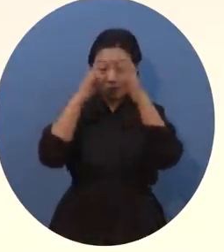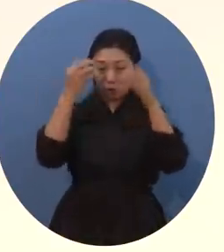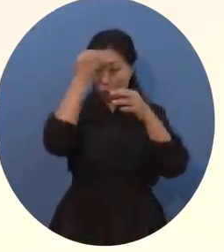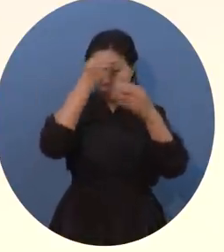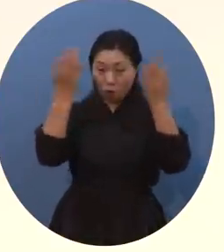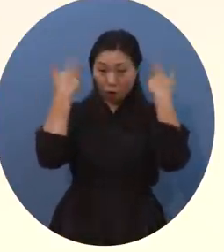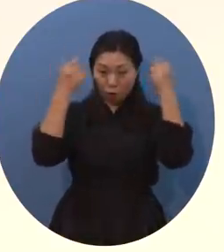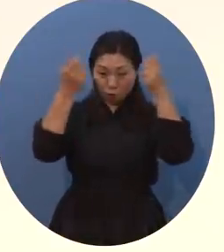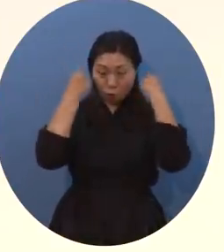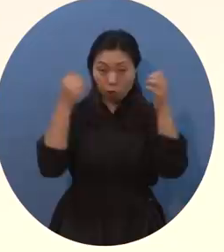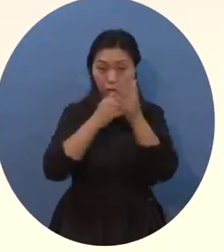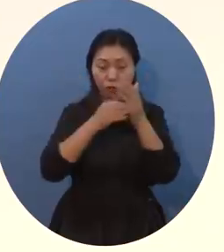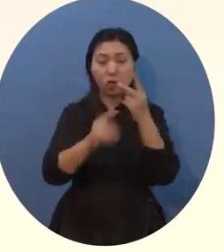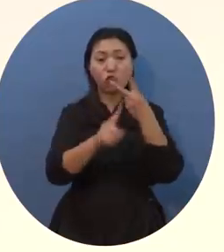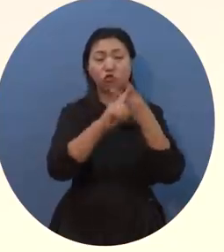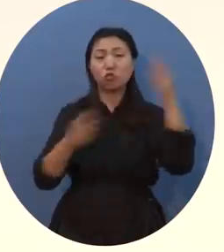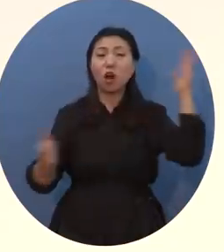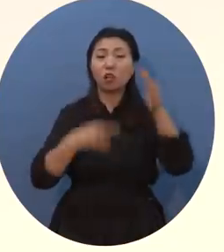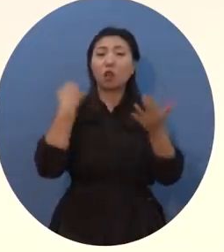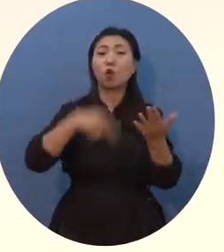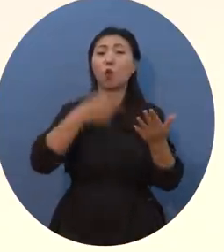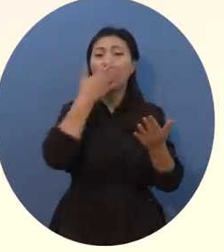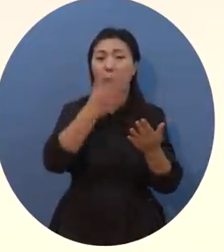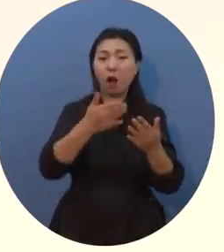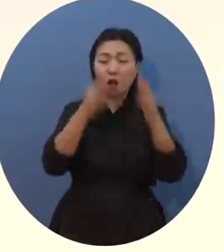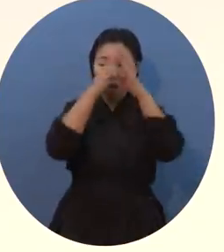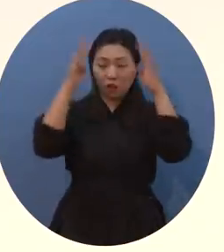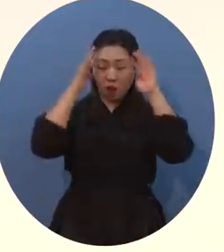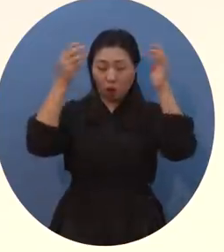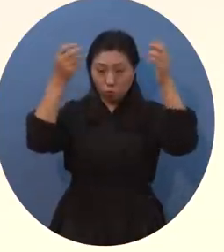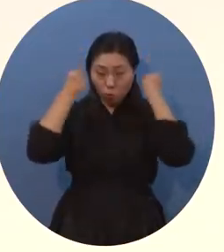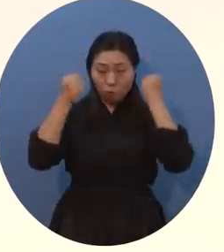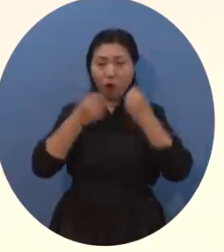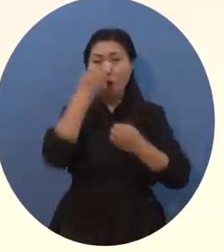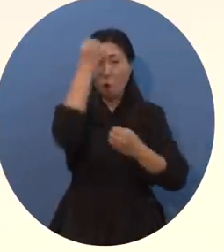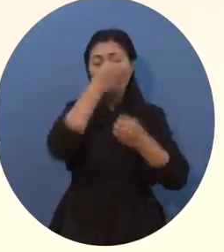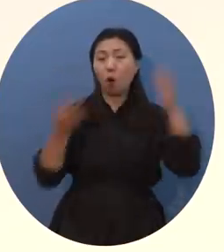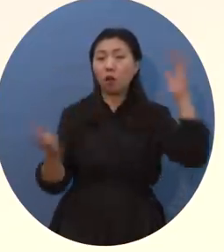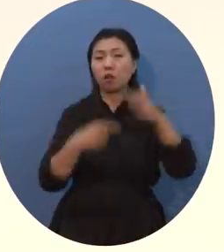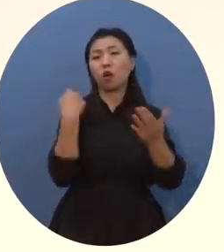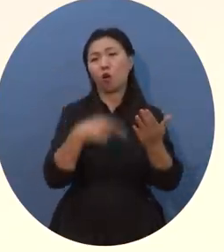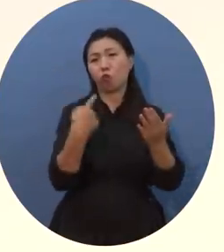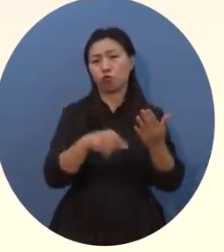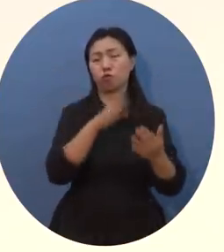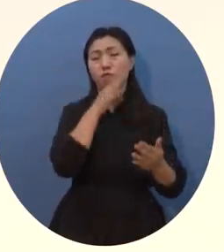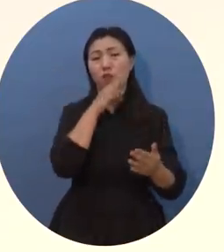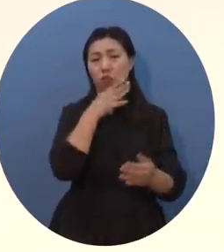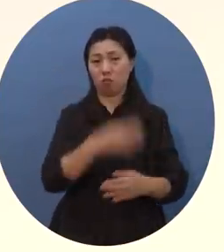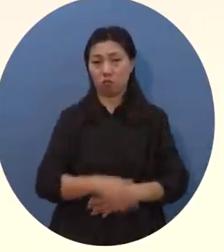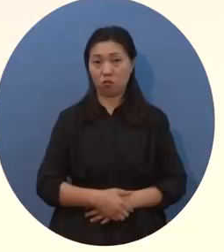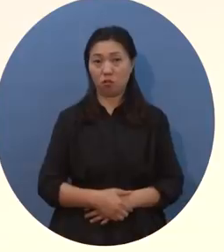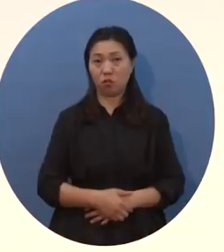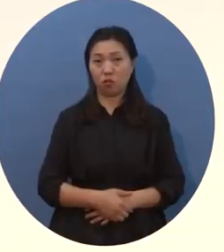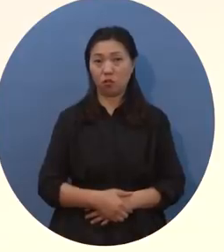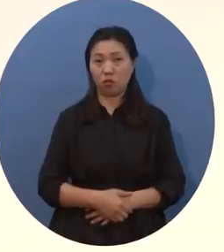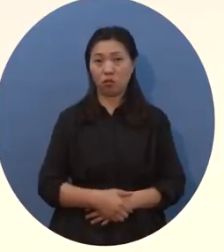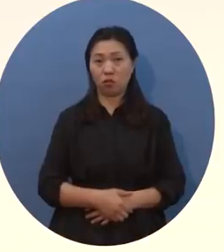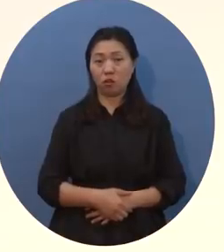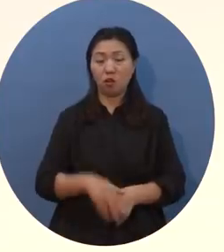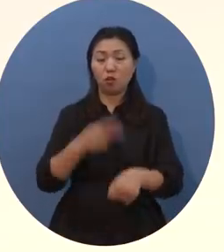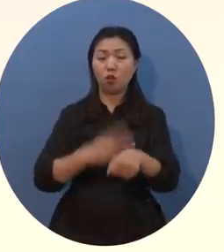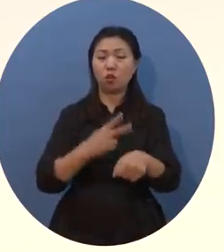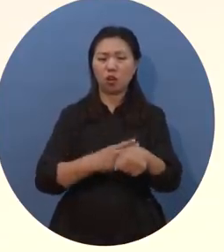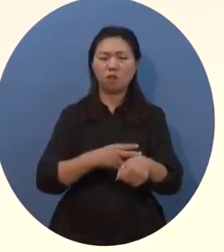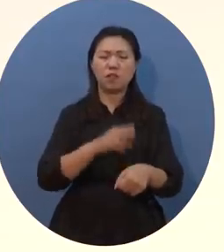대학을 나오면 고등학생을 가르칠 수 있는 게 정상 아니에요. 약간